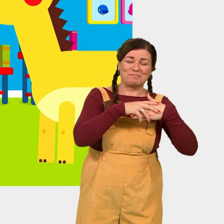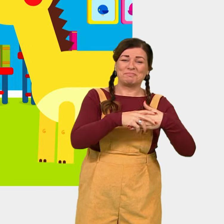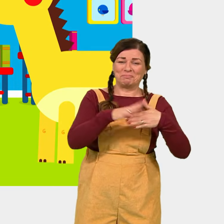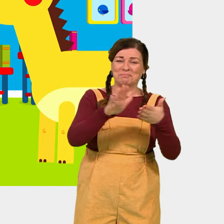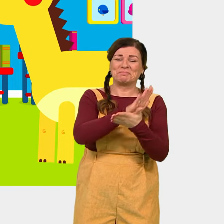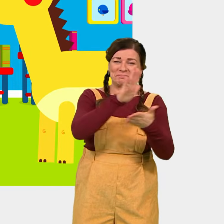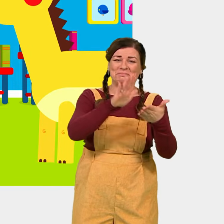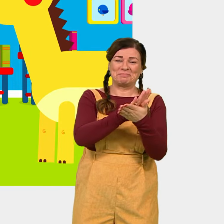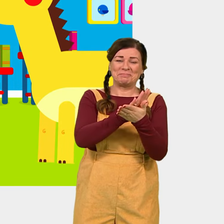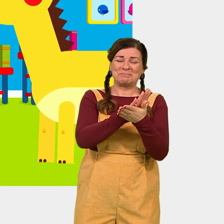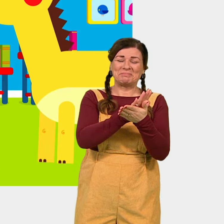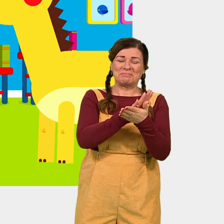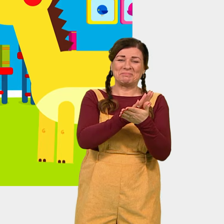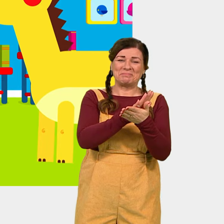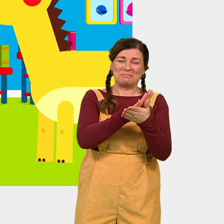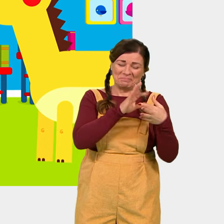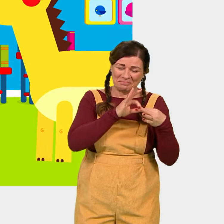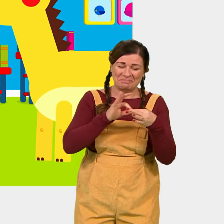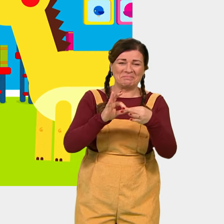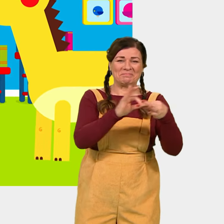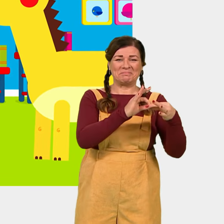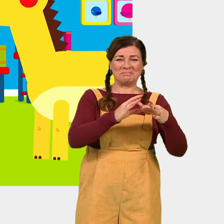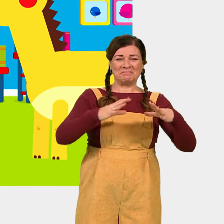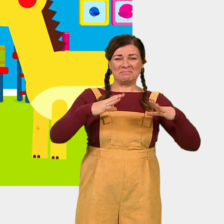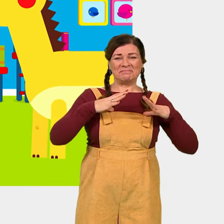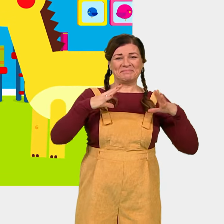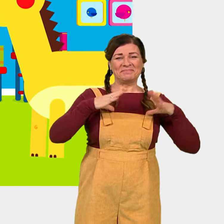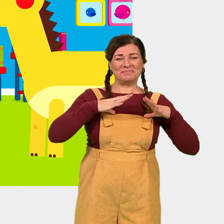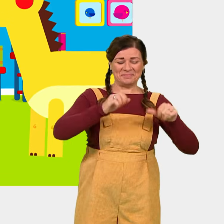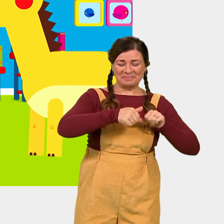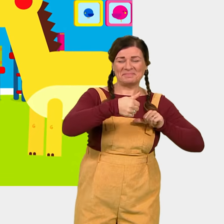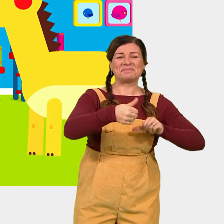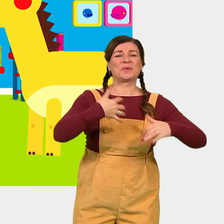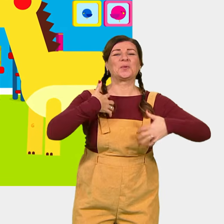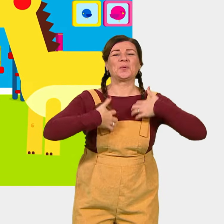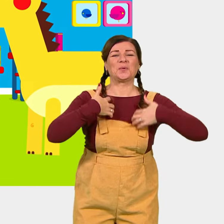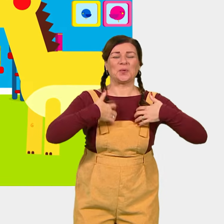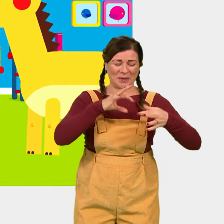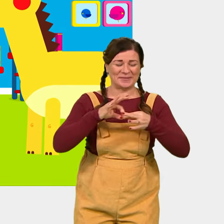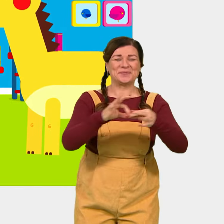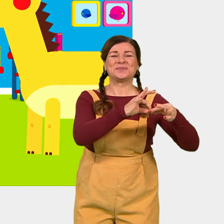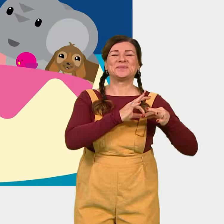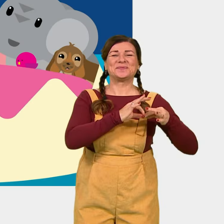hapus ac yn llon, ac yn barod am ei hantur nesa gyda'i gilydd.